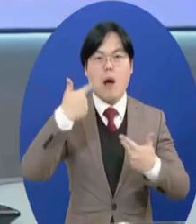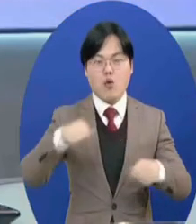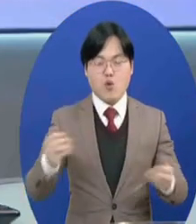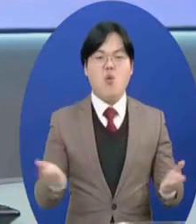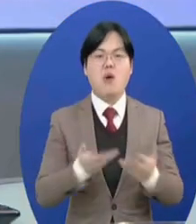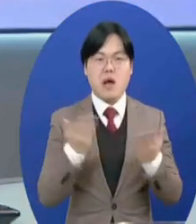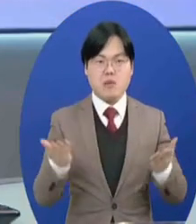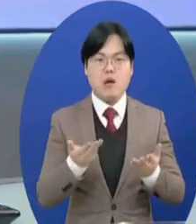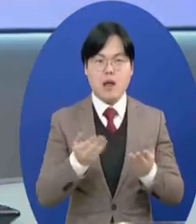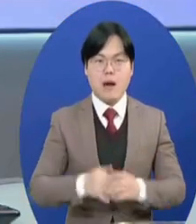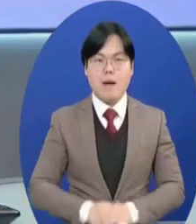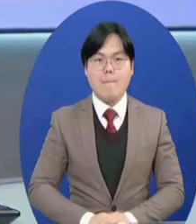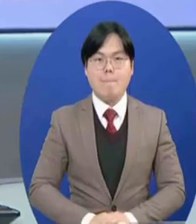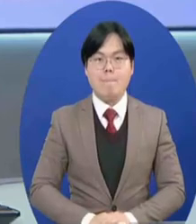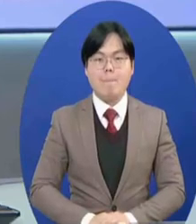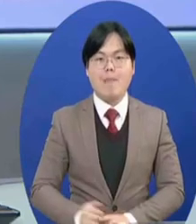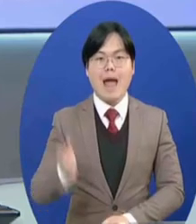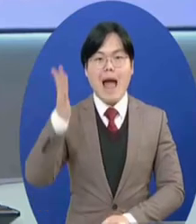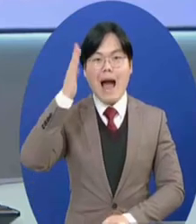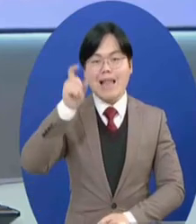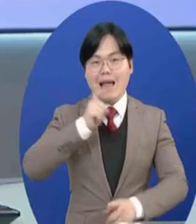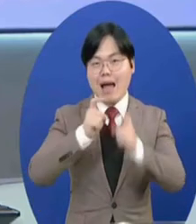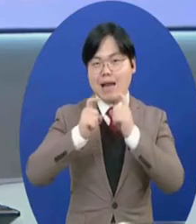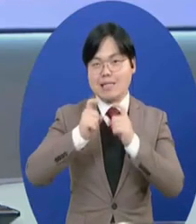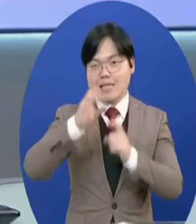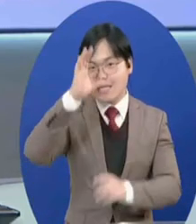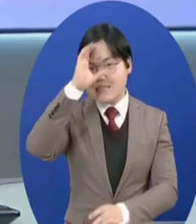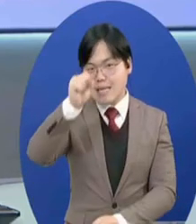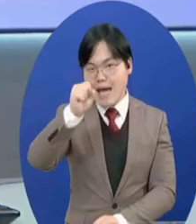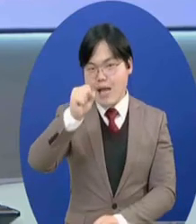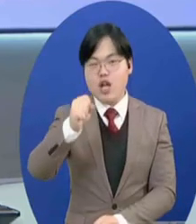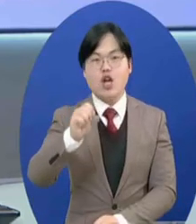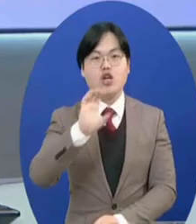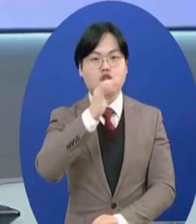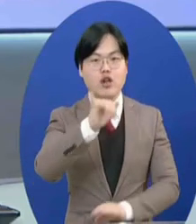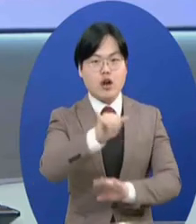Гадаад харилцааны сайд Инх Тайван бүгд найрамдах солонгос улсын гадаад хэргийн